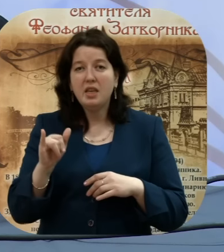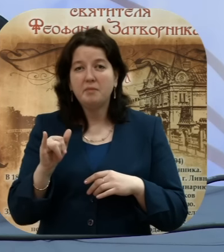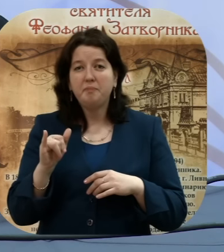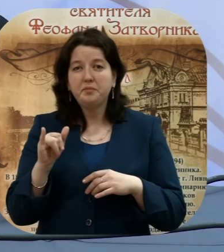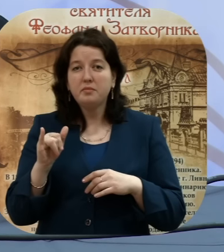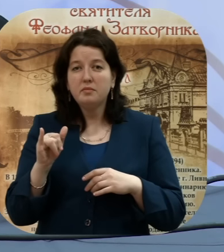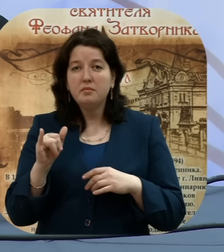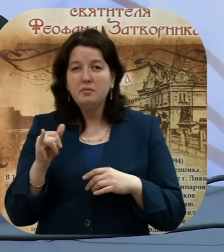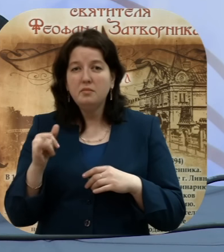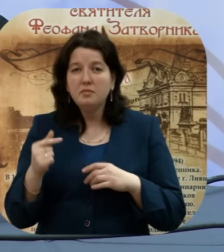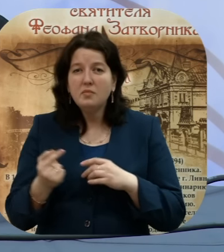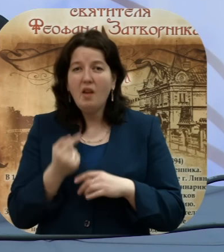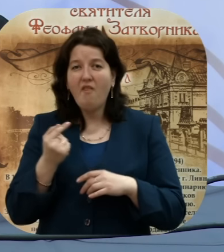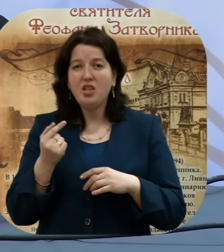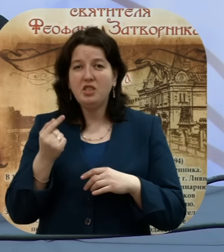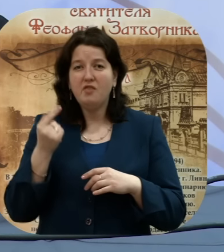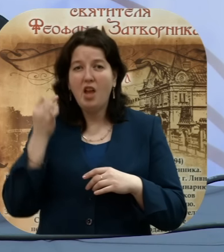очень просто, не думайте.